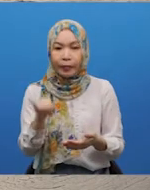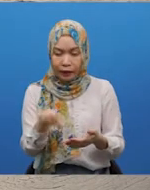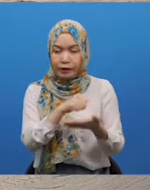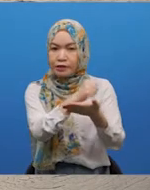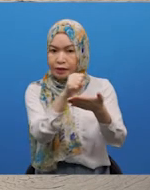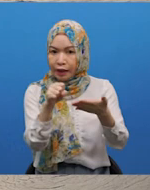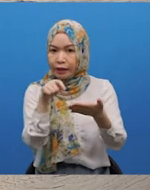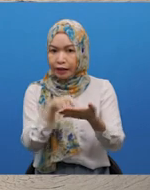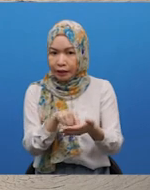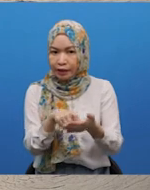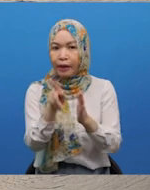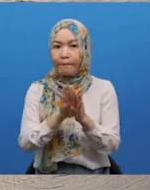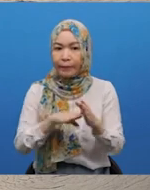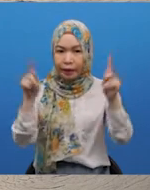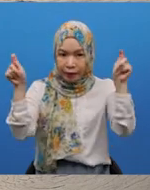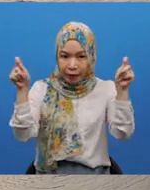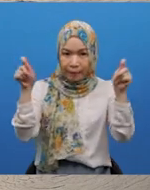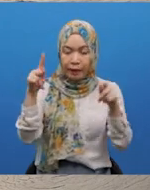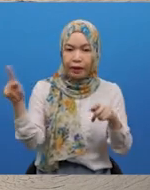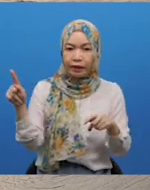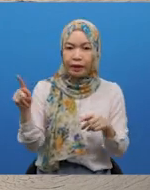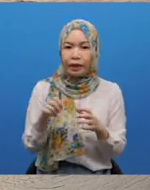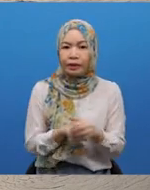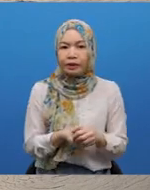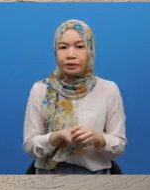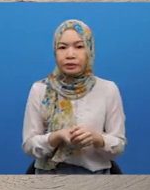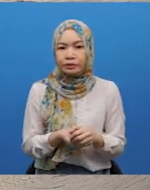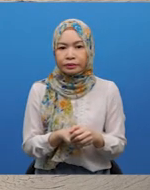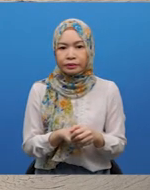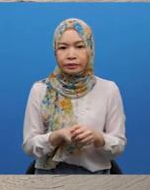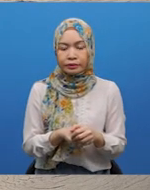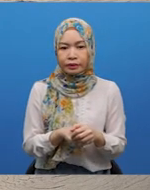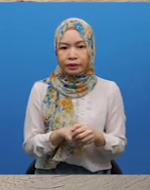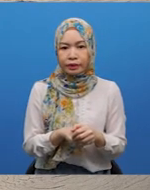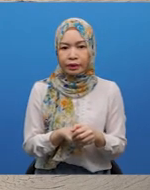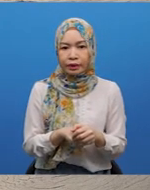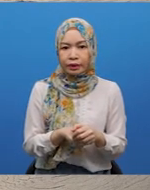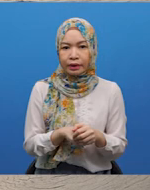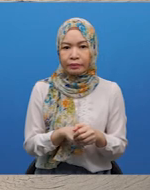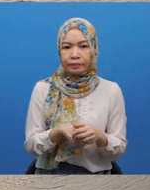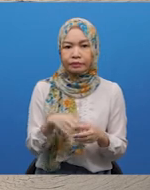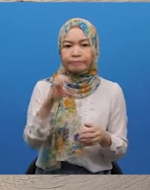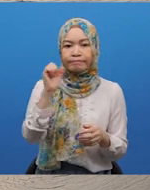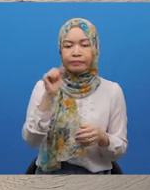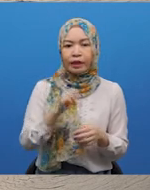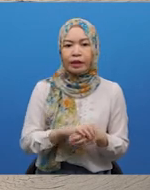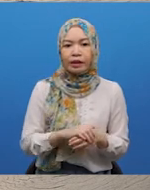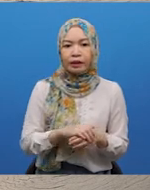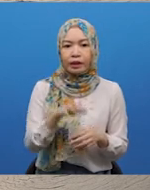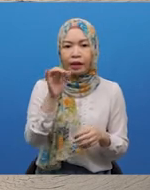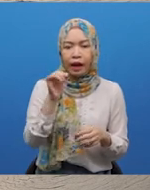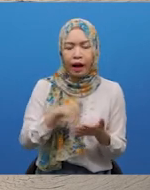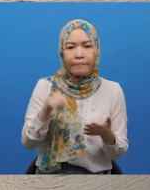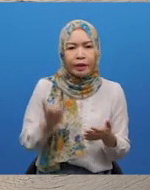ini bertemakan cabaran yang terpaksa ditempuh oleh seorang raja semasa